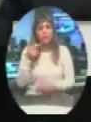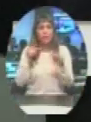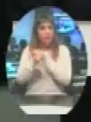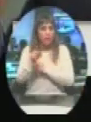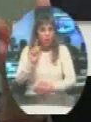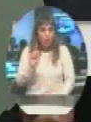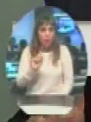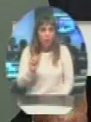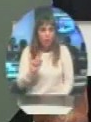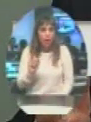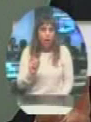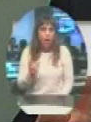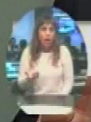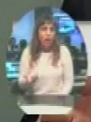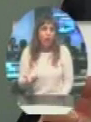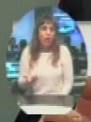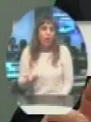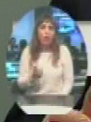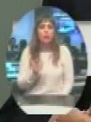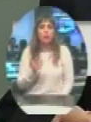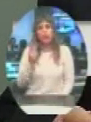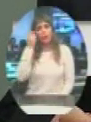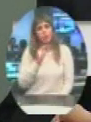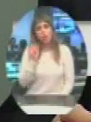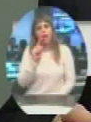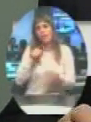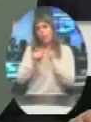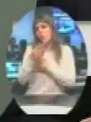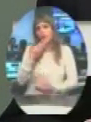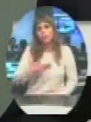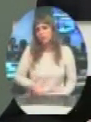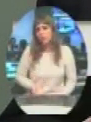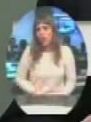לא הווריאן שעומד לברוח, לברוח מהארץ.